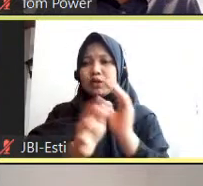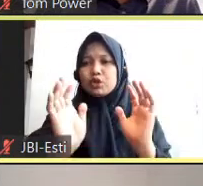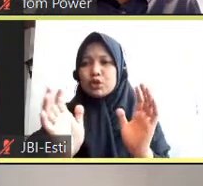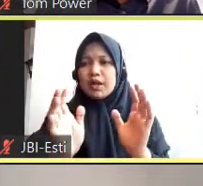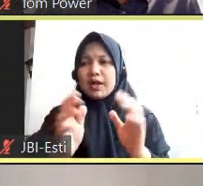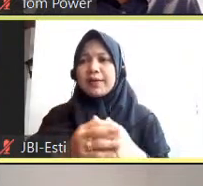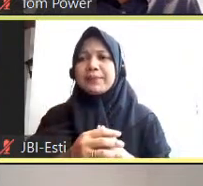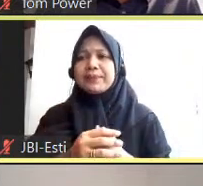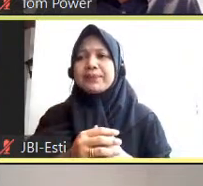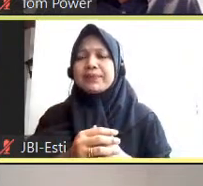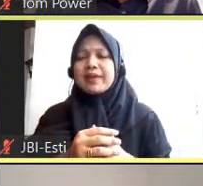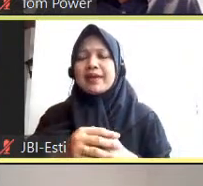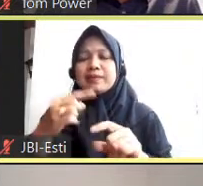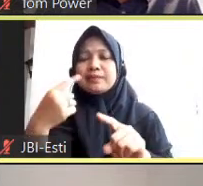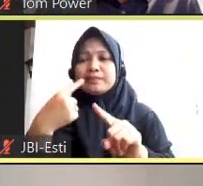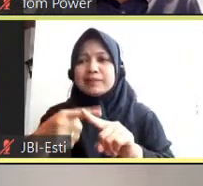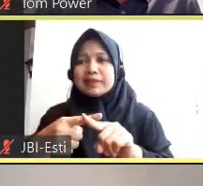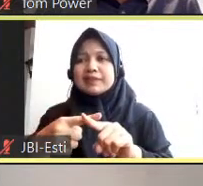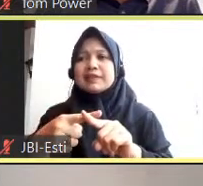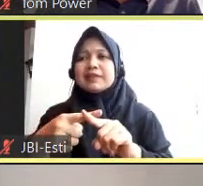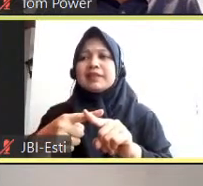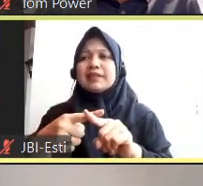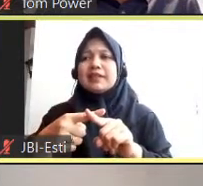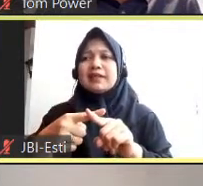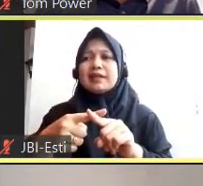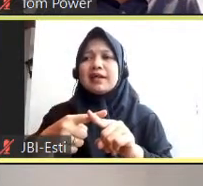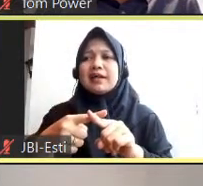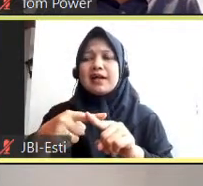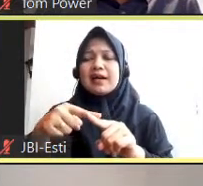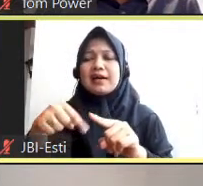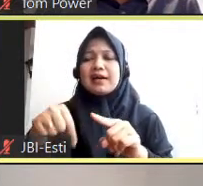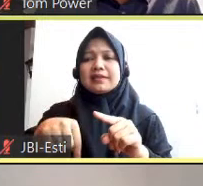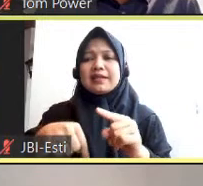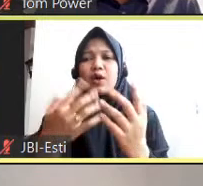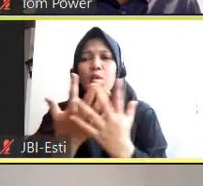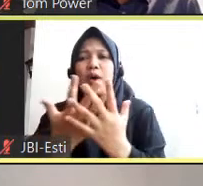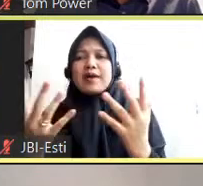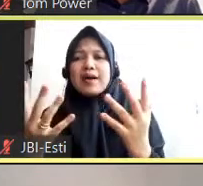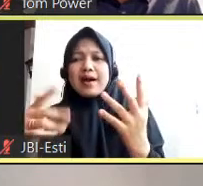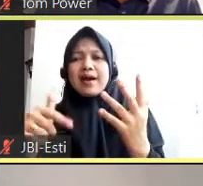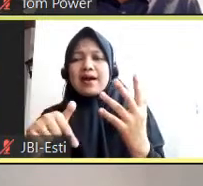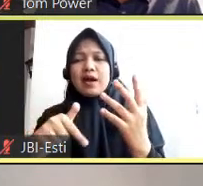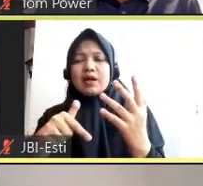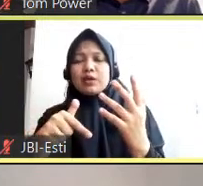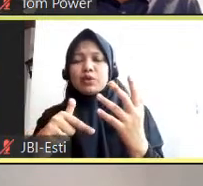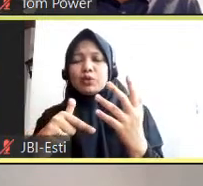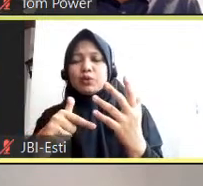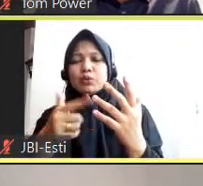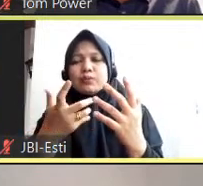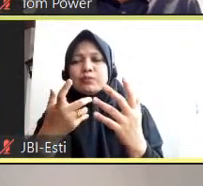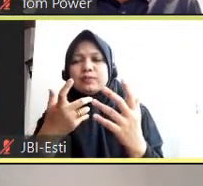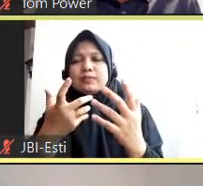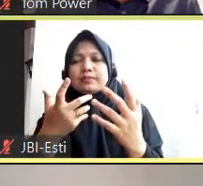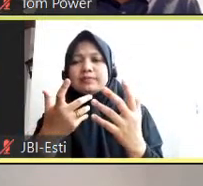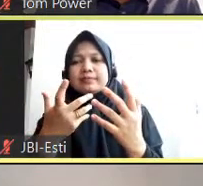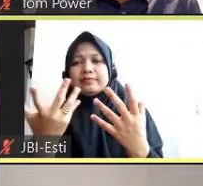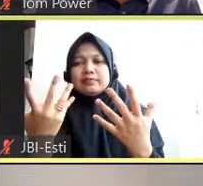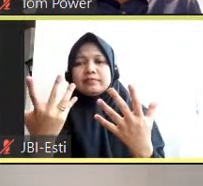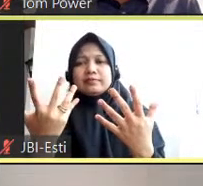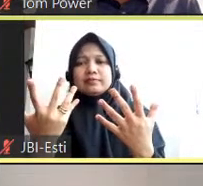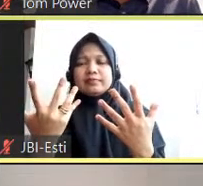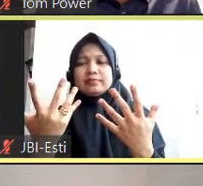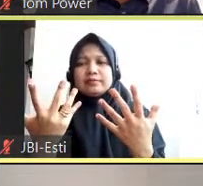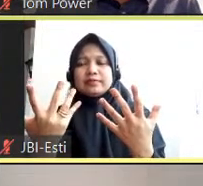di ranah daring dengan represi-represi yang hadir lewat teknologi digital. Ini adalah